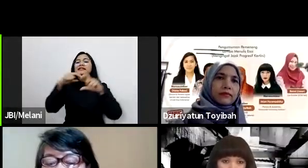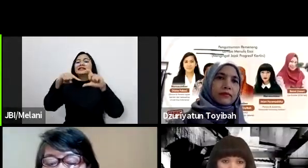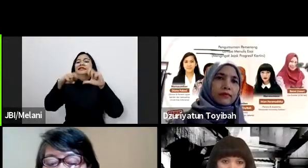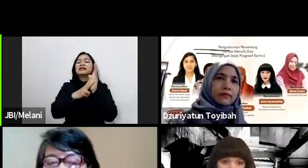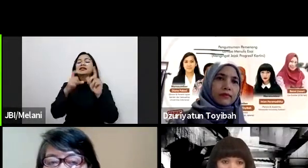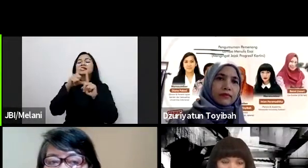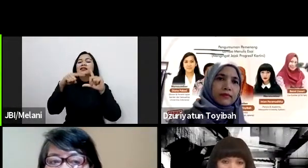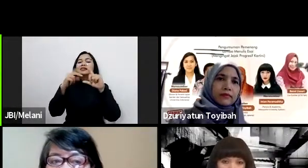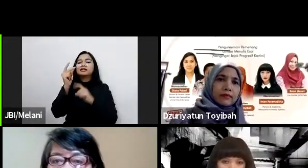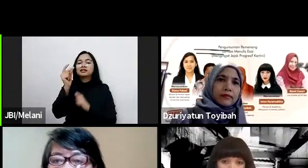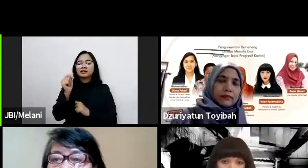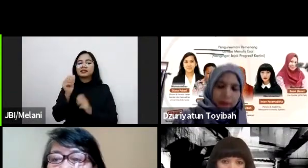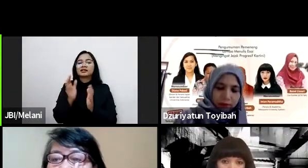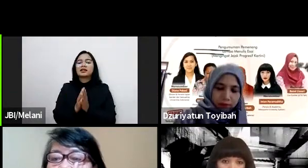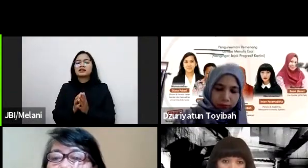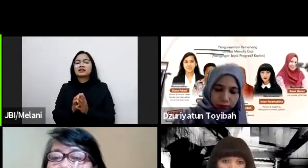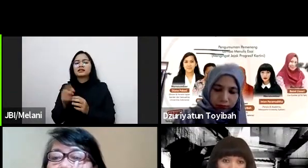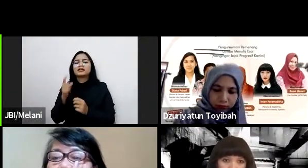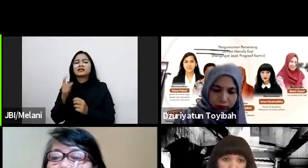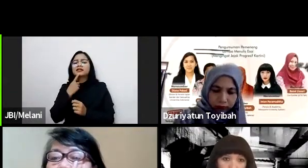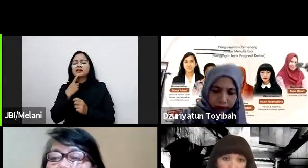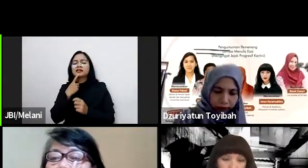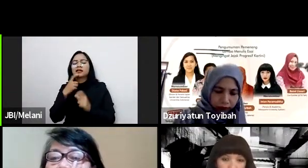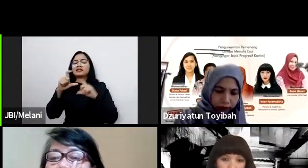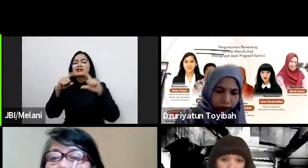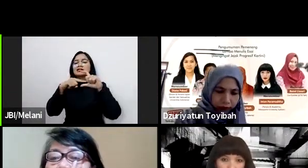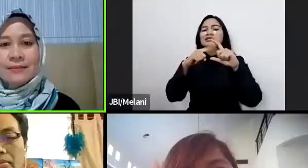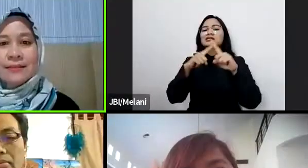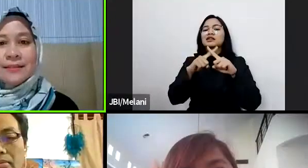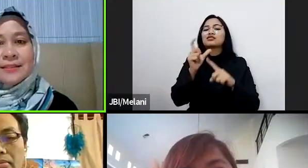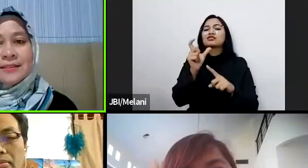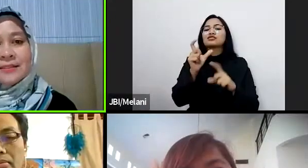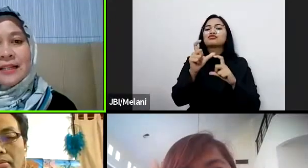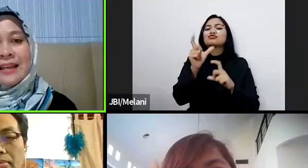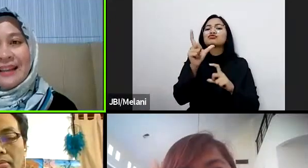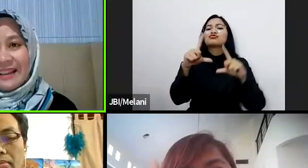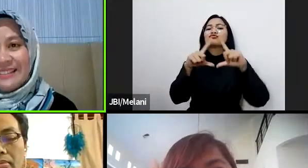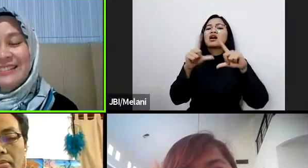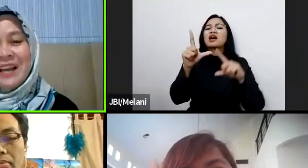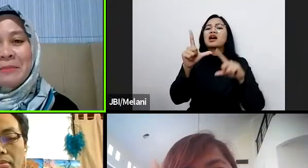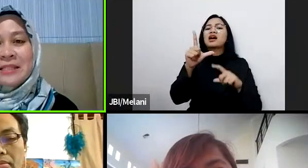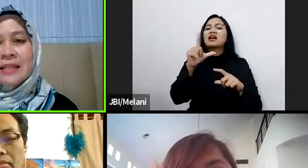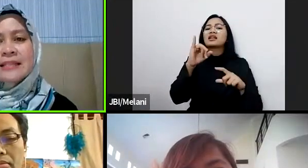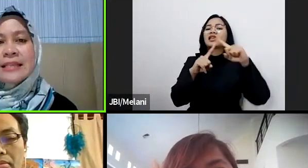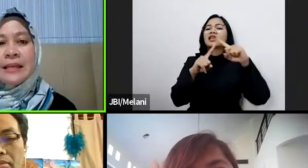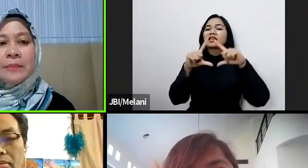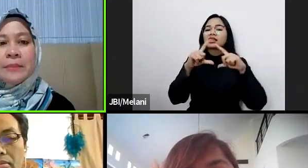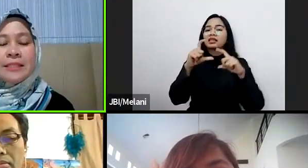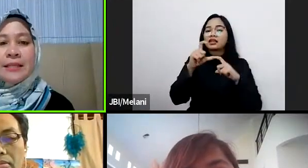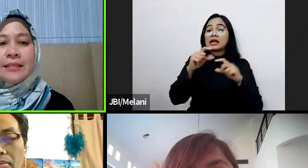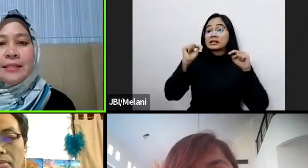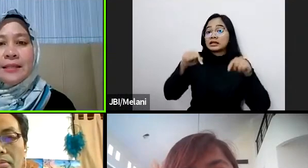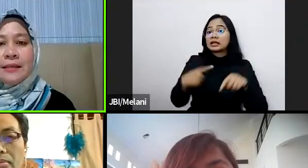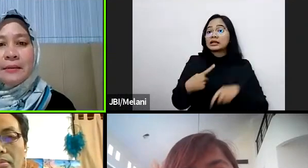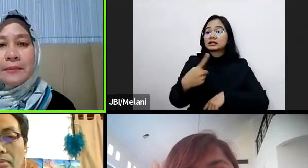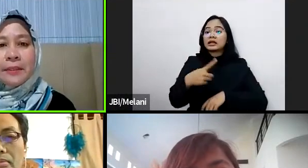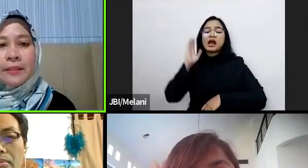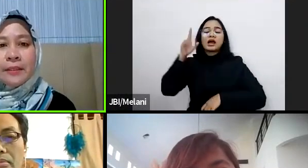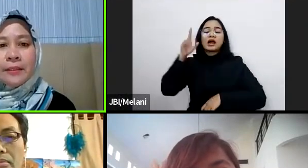Teman-teman semua, sekarang kita akan coba dengarkan apa saja sih yang